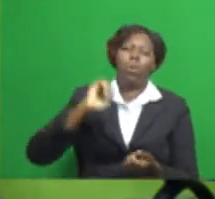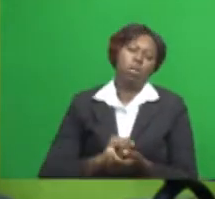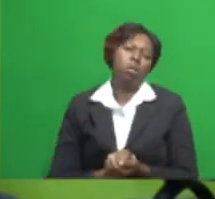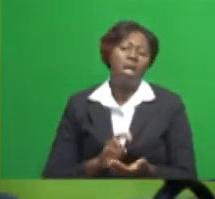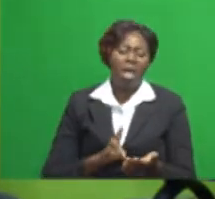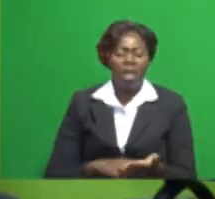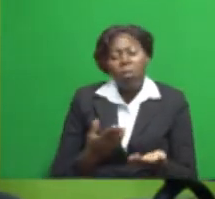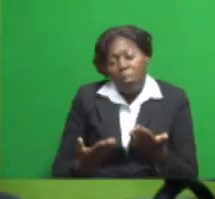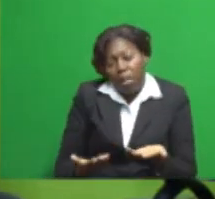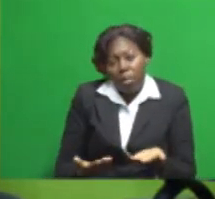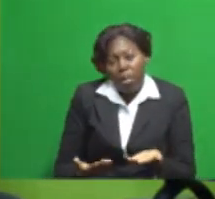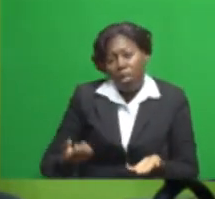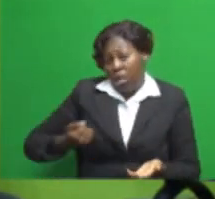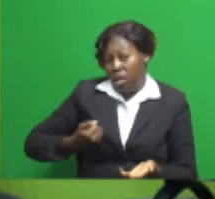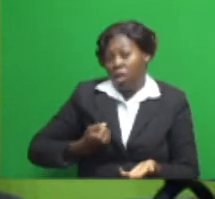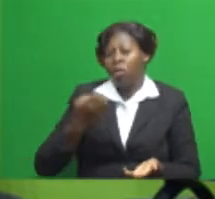asati aroro.